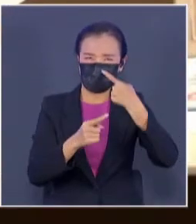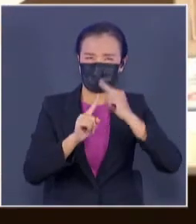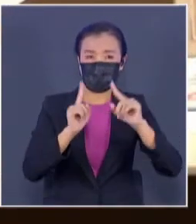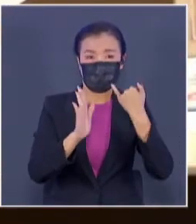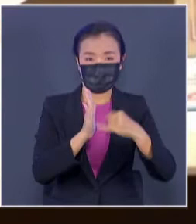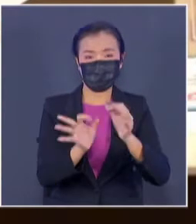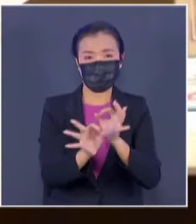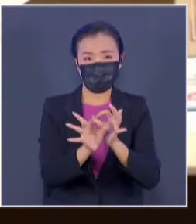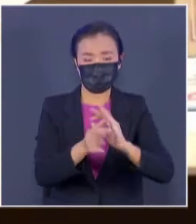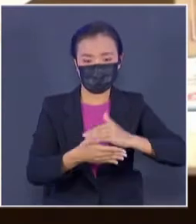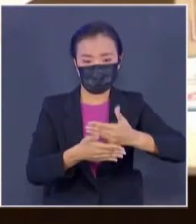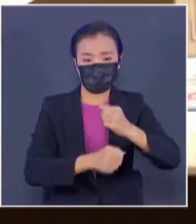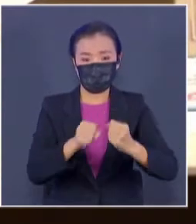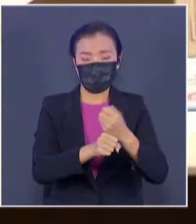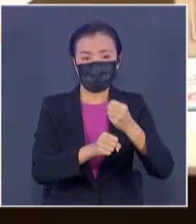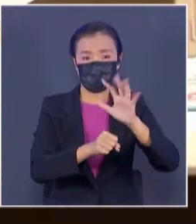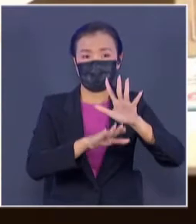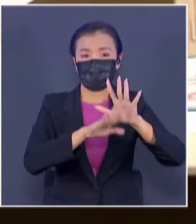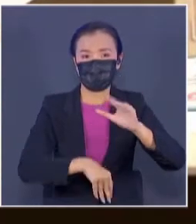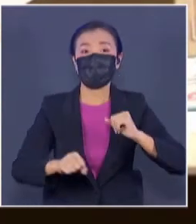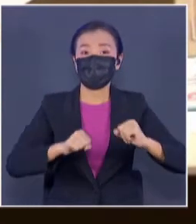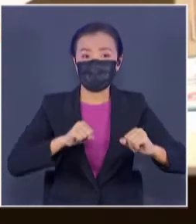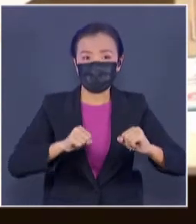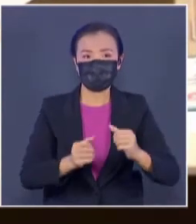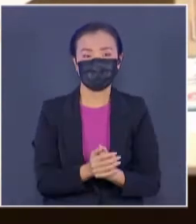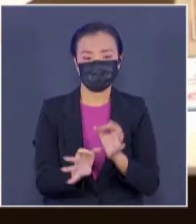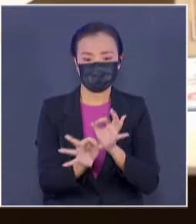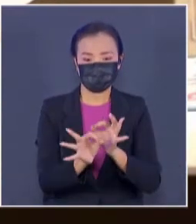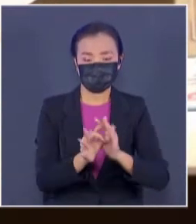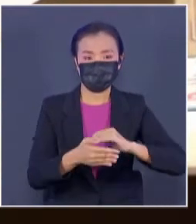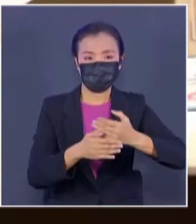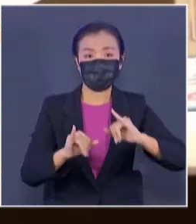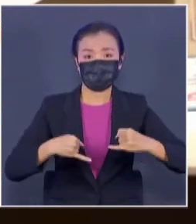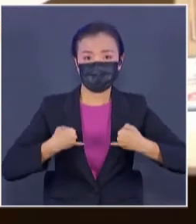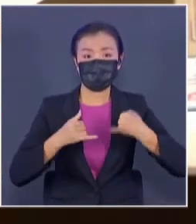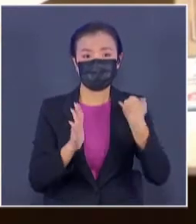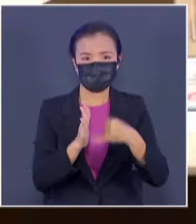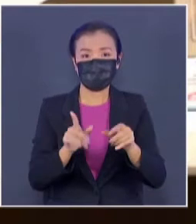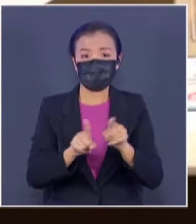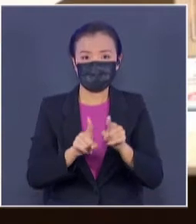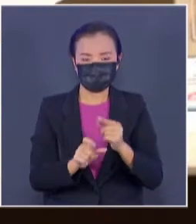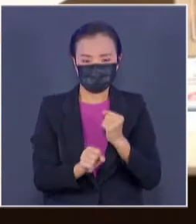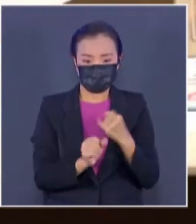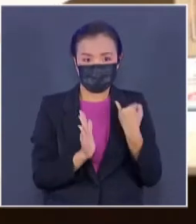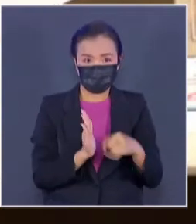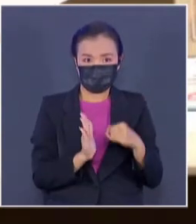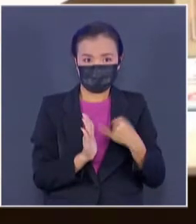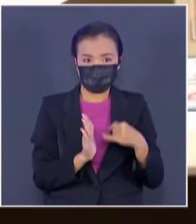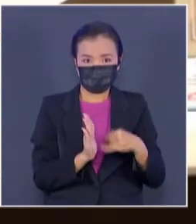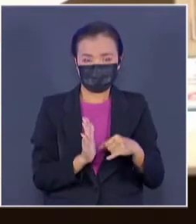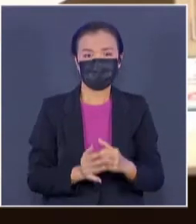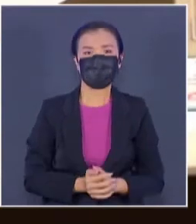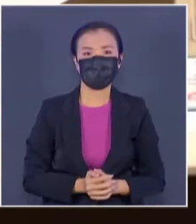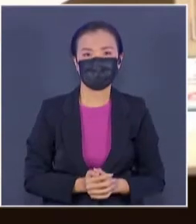ในบัญชีเยาวชนอายุต่ำกว่า15ปีซึ่งเจ้าของบัญชีเหล่านี้จะถือว่ามีความผิดเสมือนตัวการที่นำบัญชีไปกระทำความผิดนะ